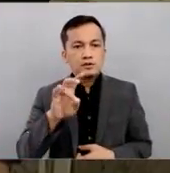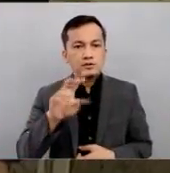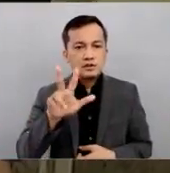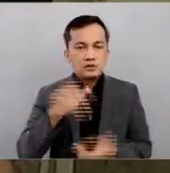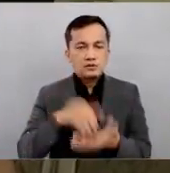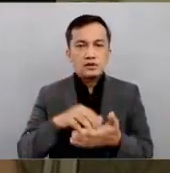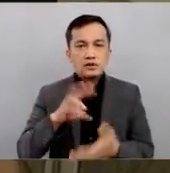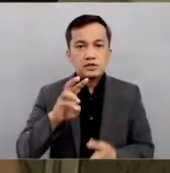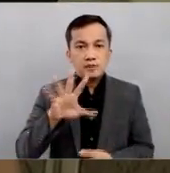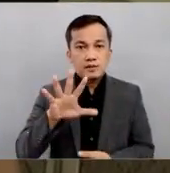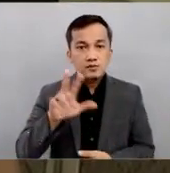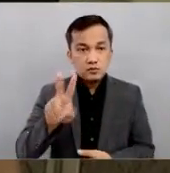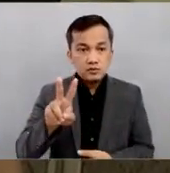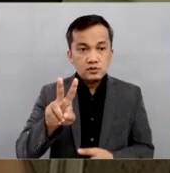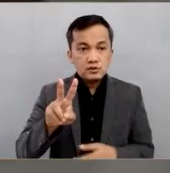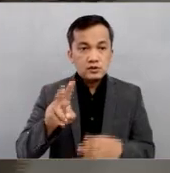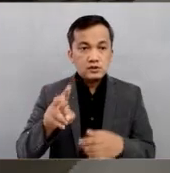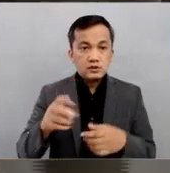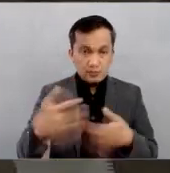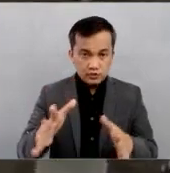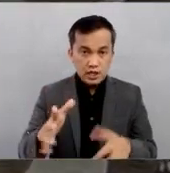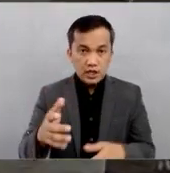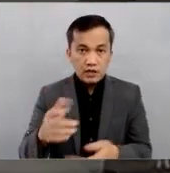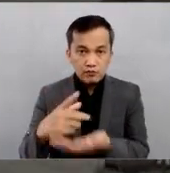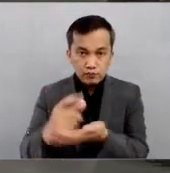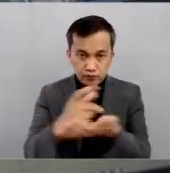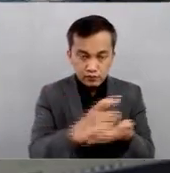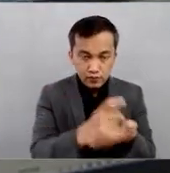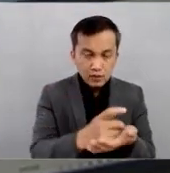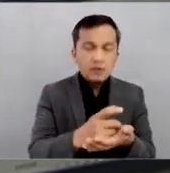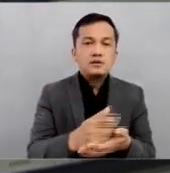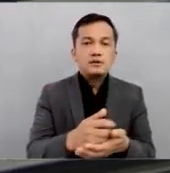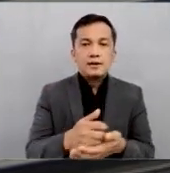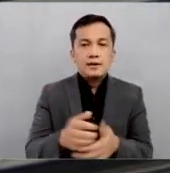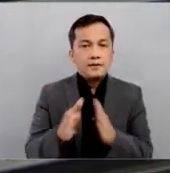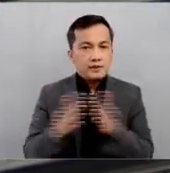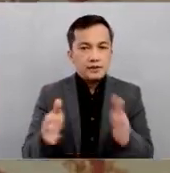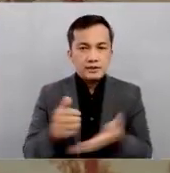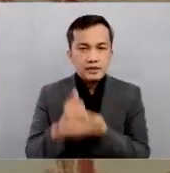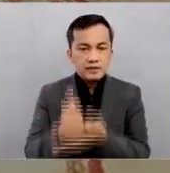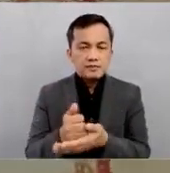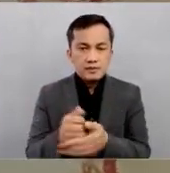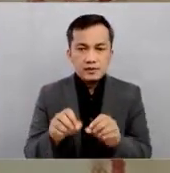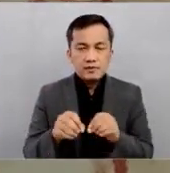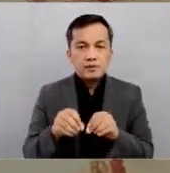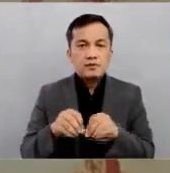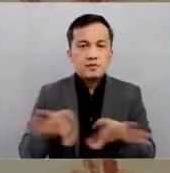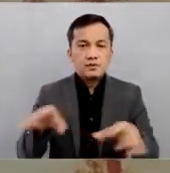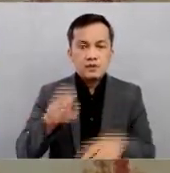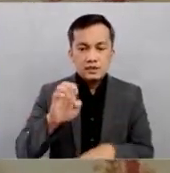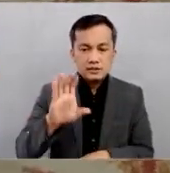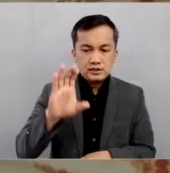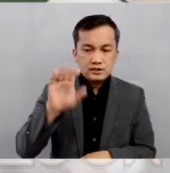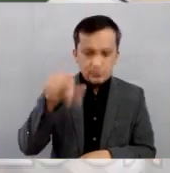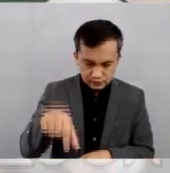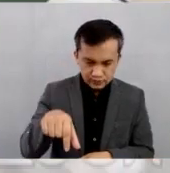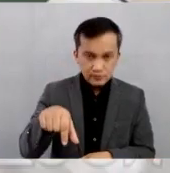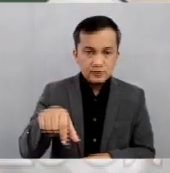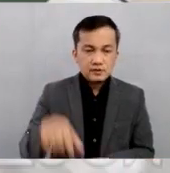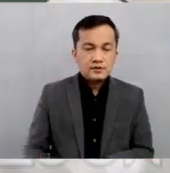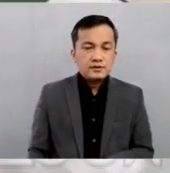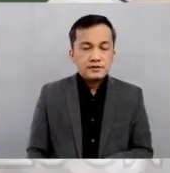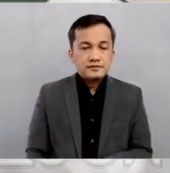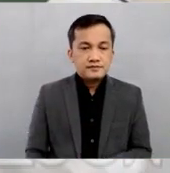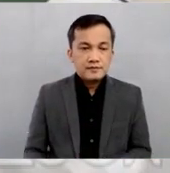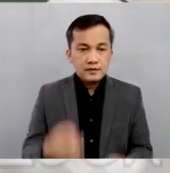673,652 na na-administer na bakuna. Malaking tulong din daw ang pagpapatupad ng ECQ. If we will not, no, we will